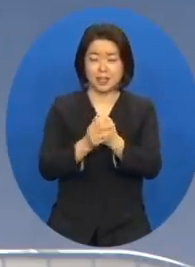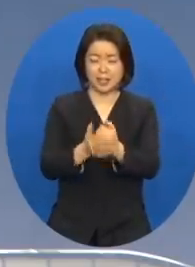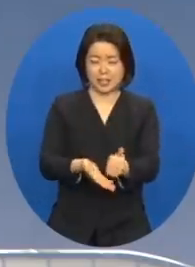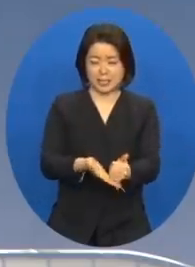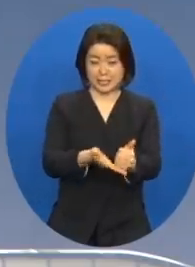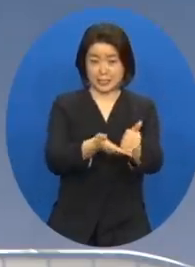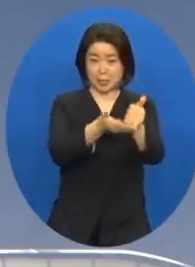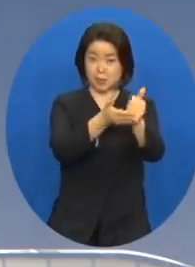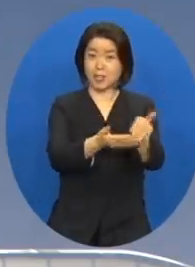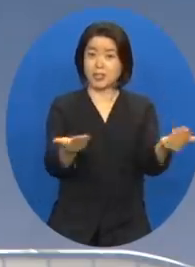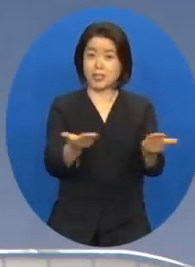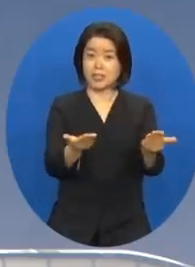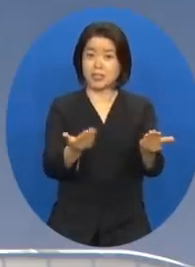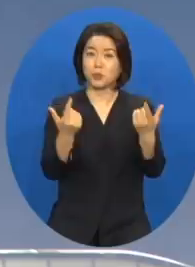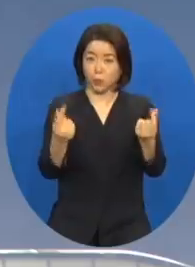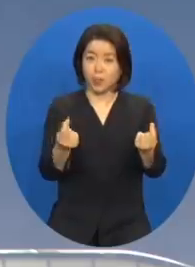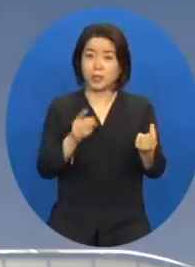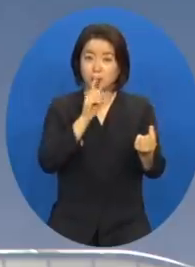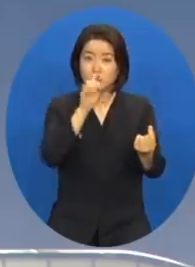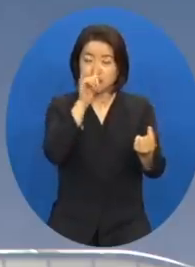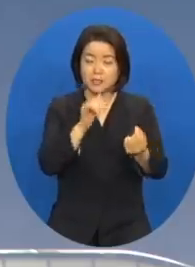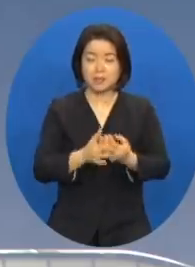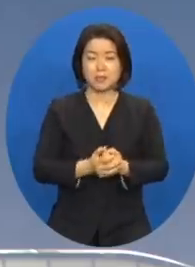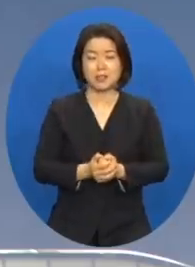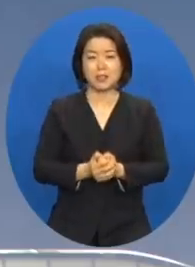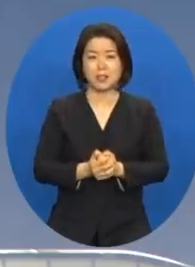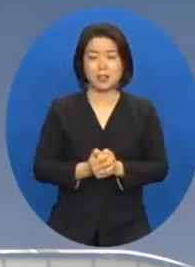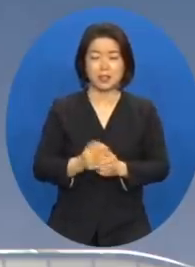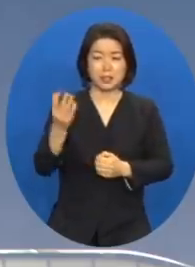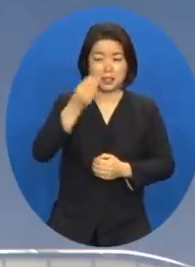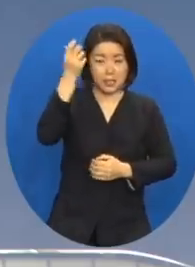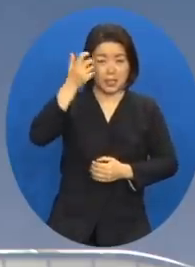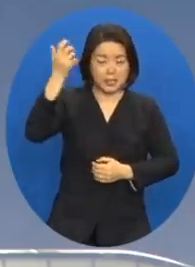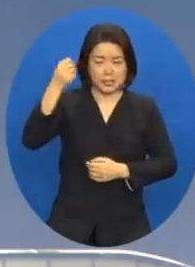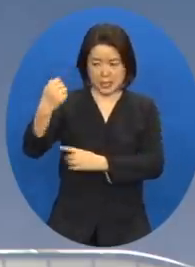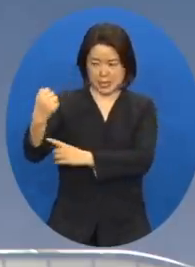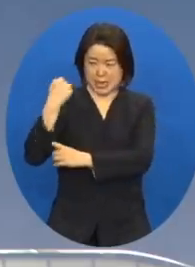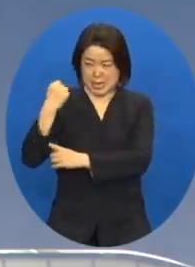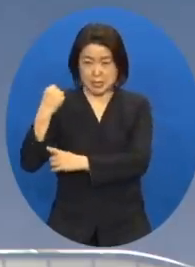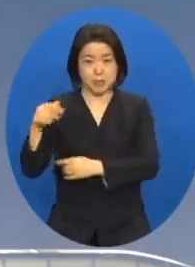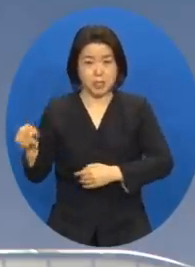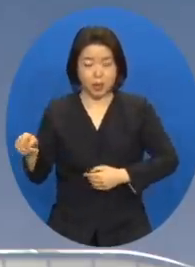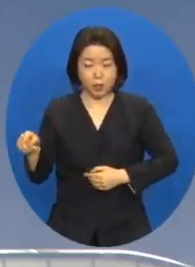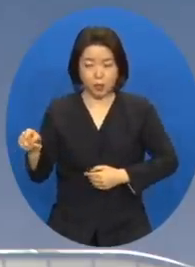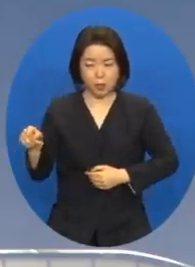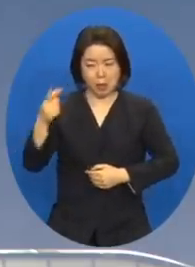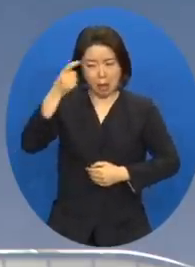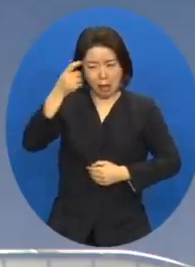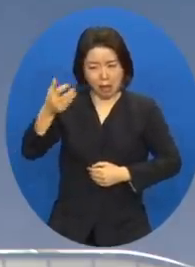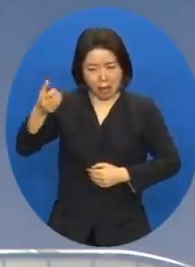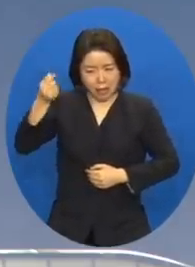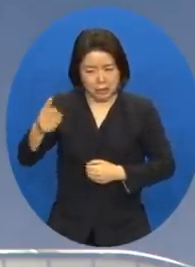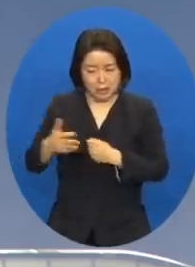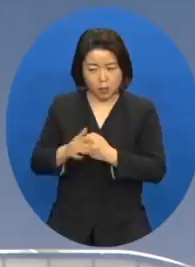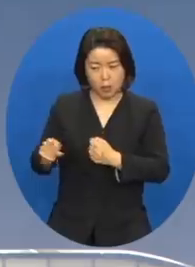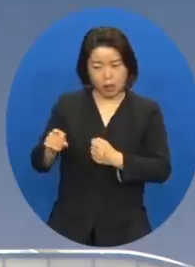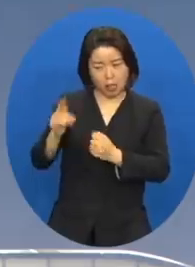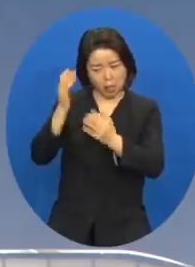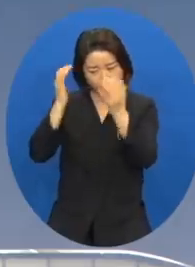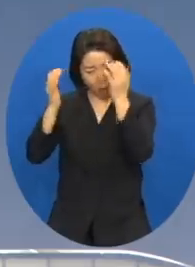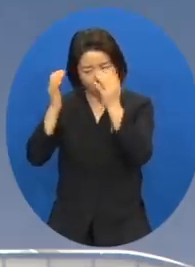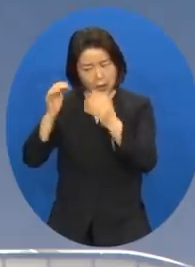섬기는 일이라고 말했습니다. 은사를 능력이라고 생각하니까 자꾸 혼란에 빠지는 겁니다.